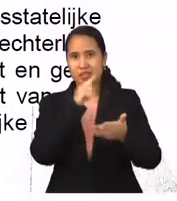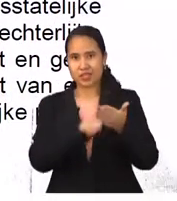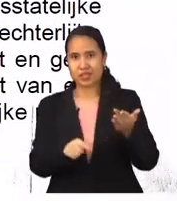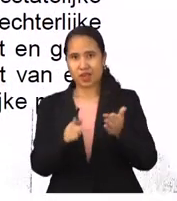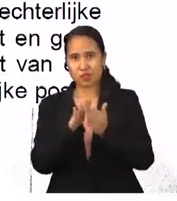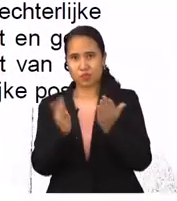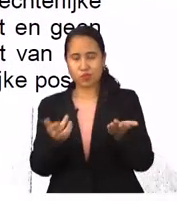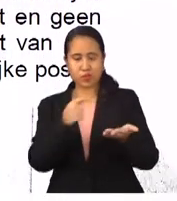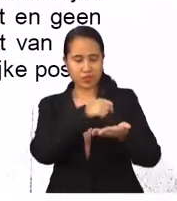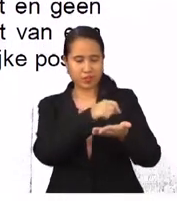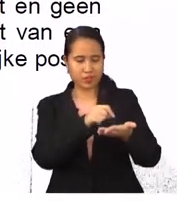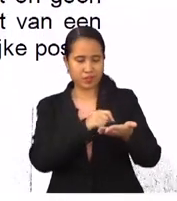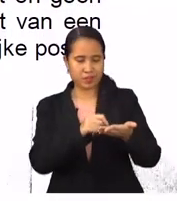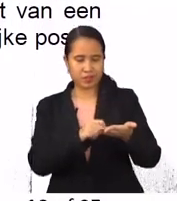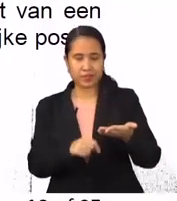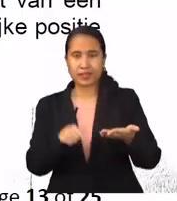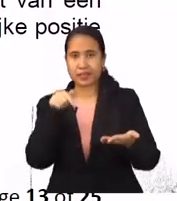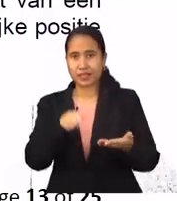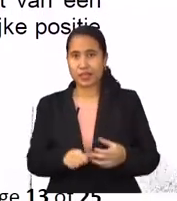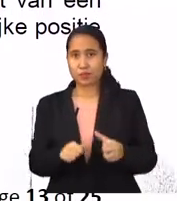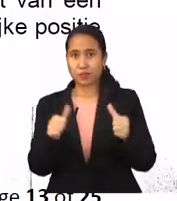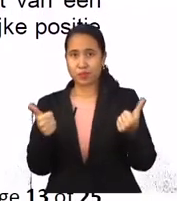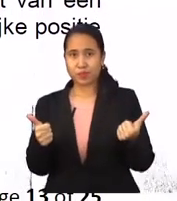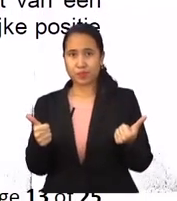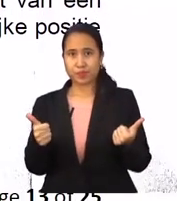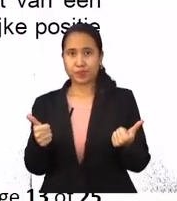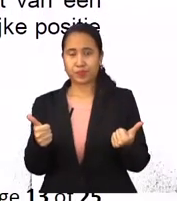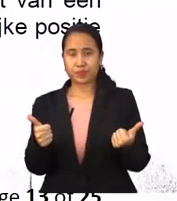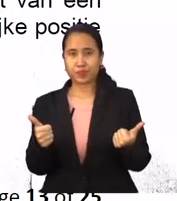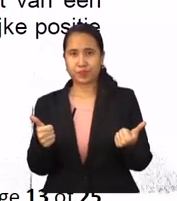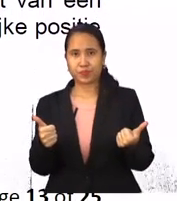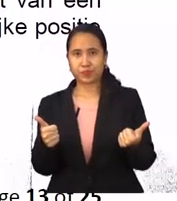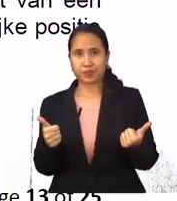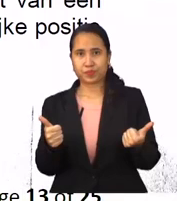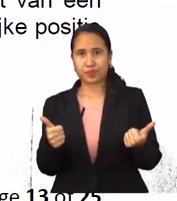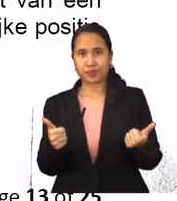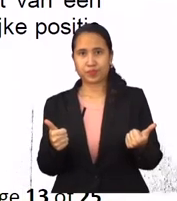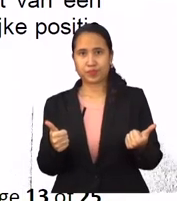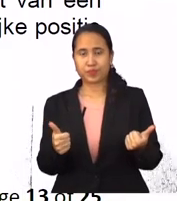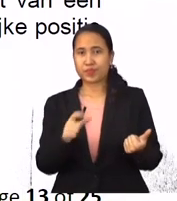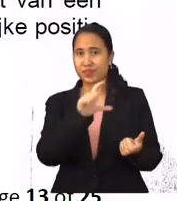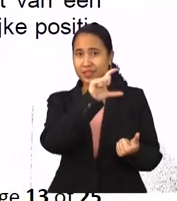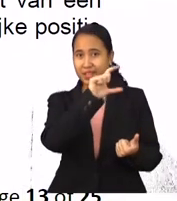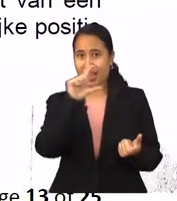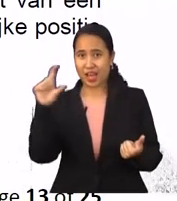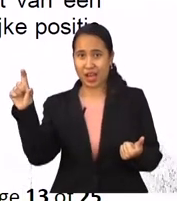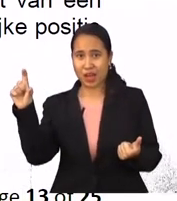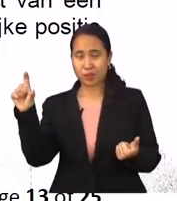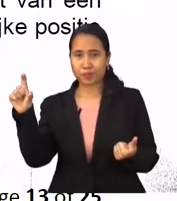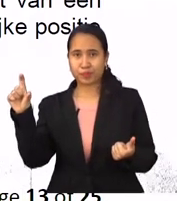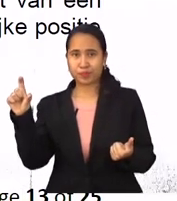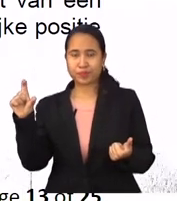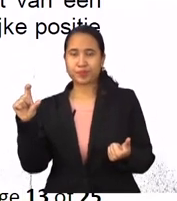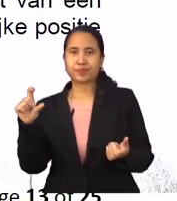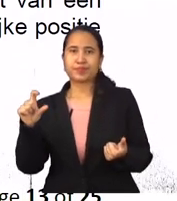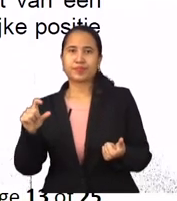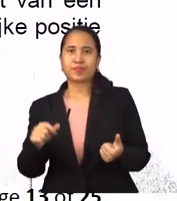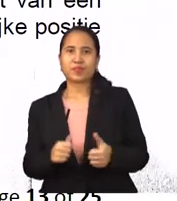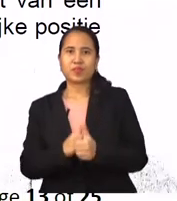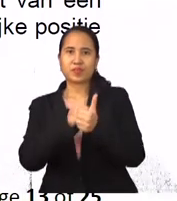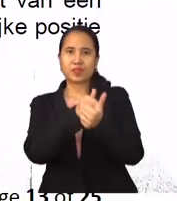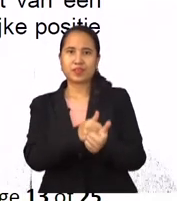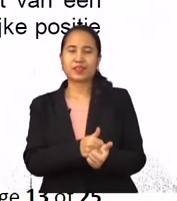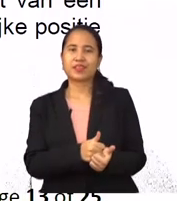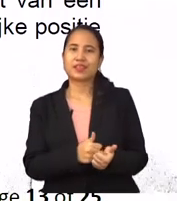neergelegd. Dit beginsel, ook wel genoemd nullum crimen, nulla poena sine legi, verwijst eveneens naar artikel 15